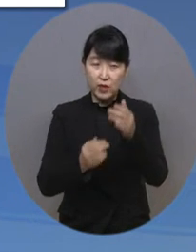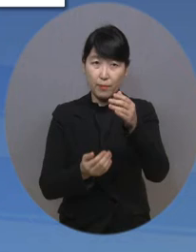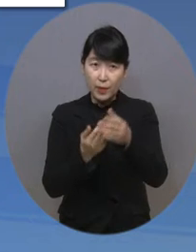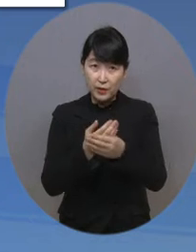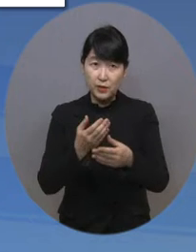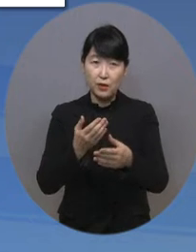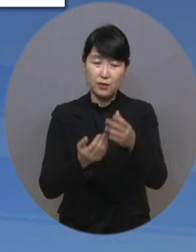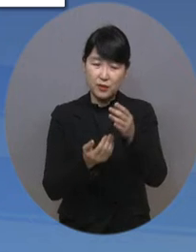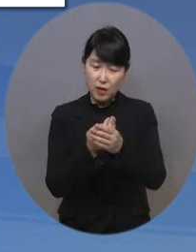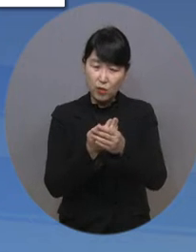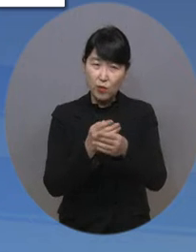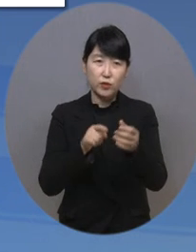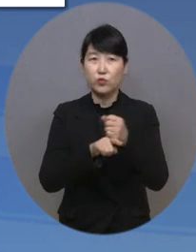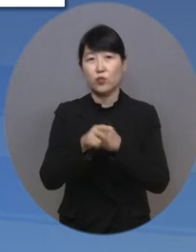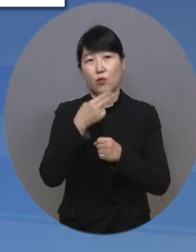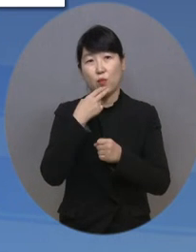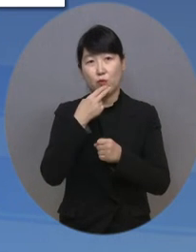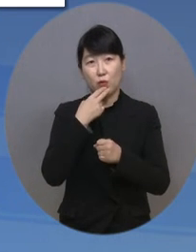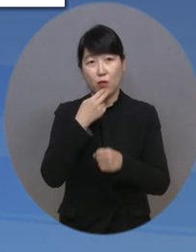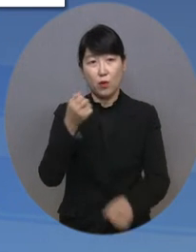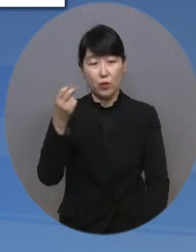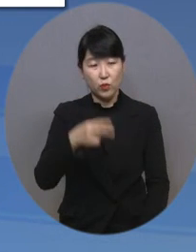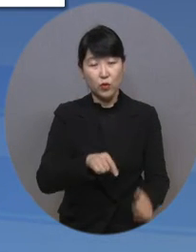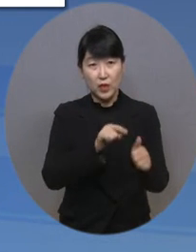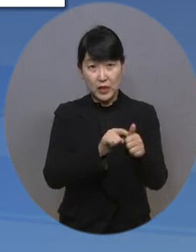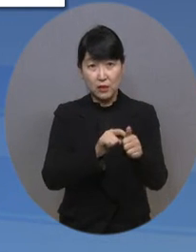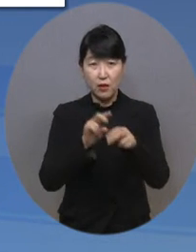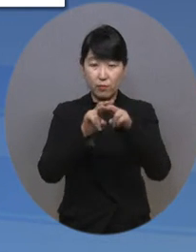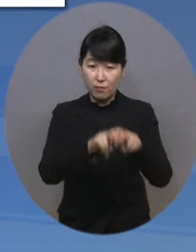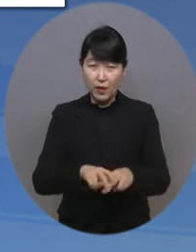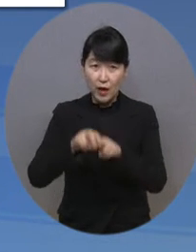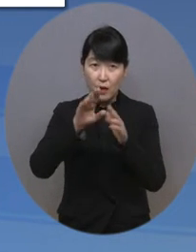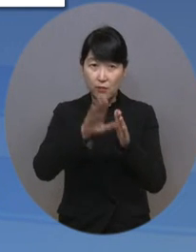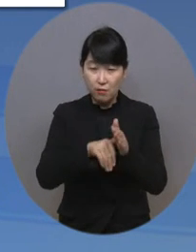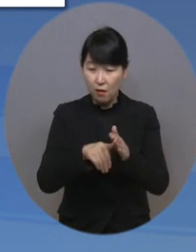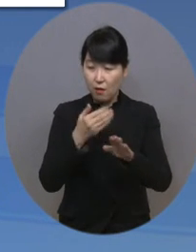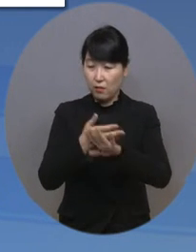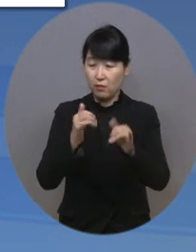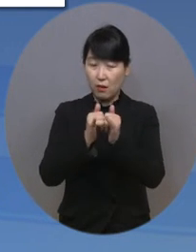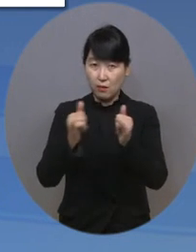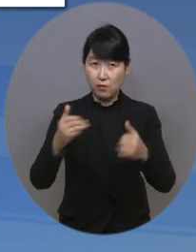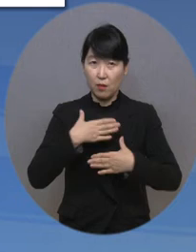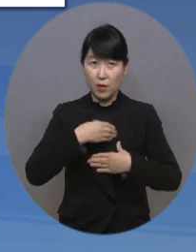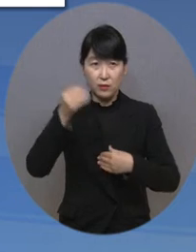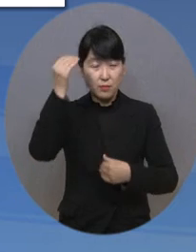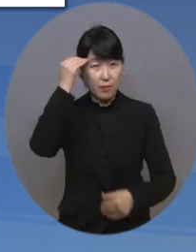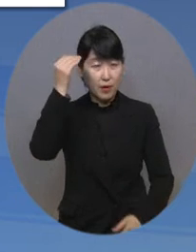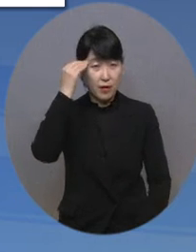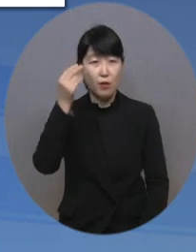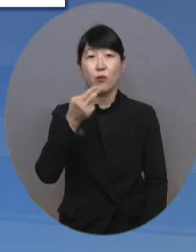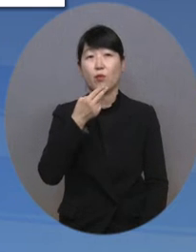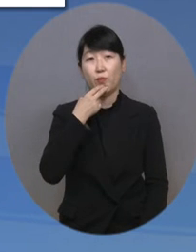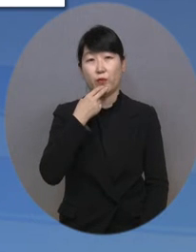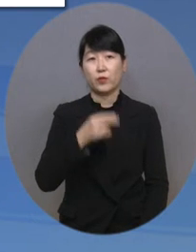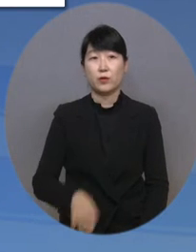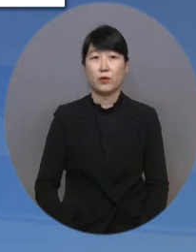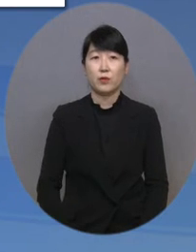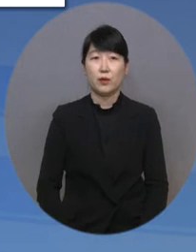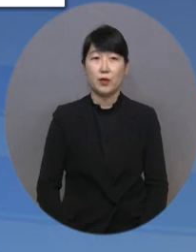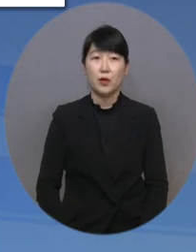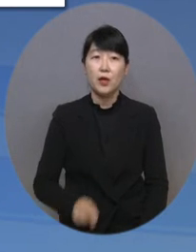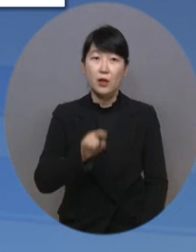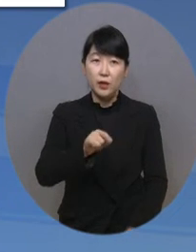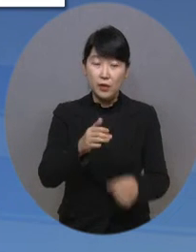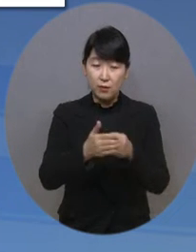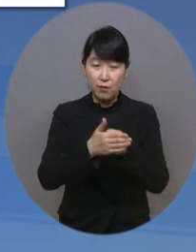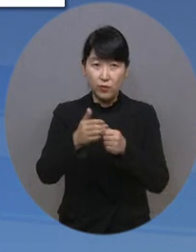어렵고 탑승 과정 중에 본인 또는 타인의 안전을 저해할 우려가 있다고 볼 수 없다며 이러한 것을 종합해 볼